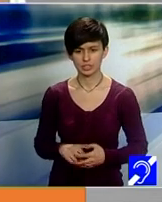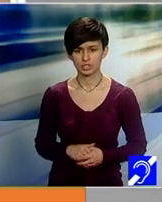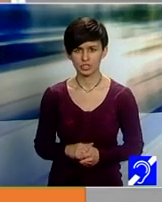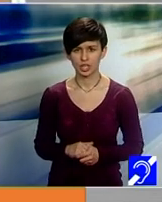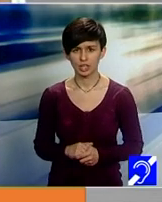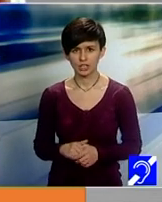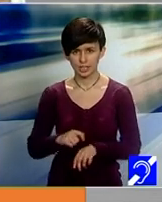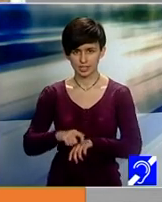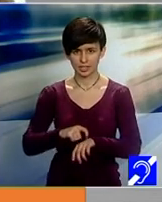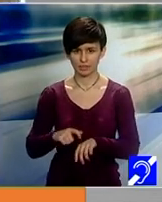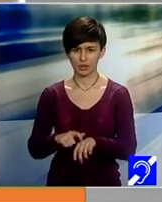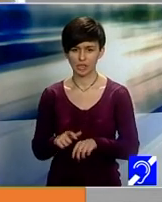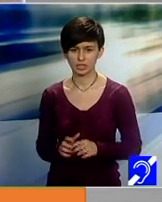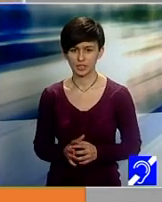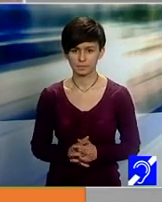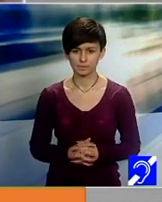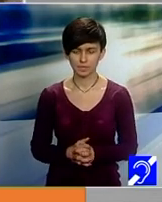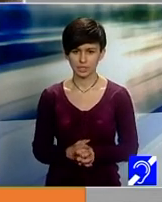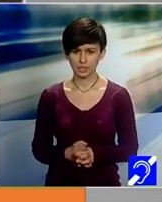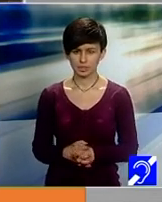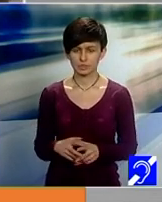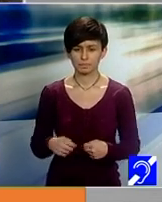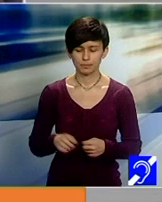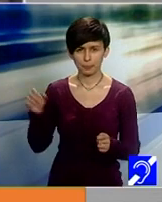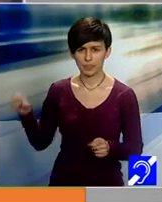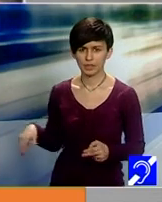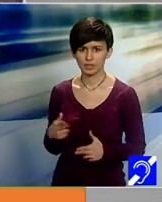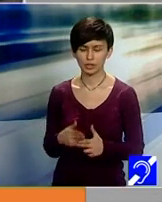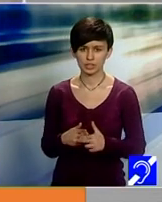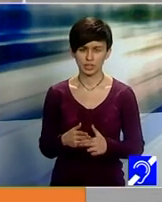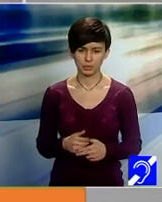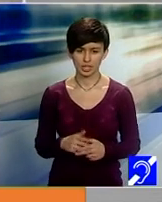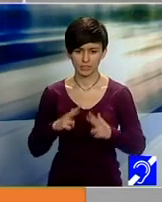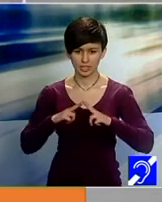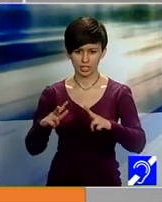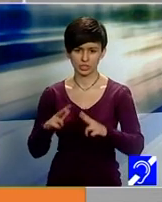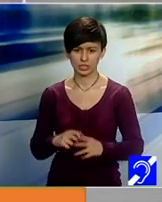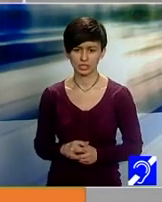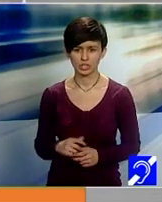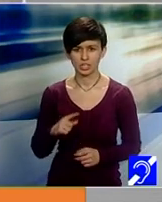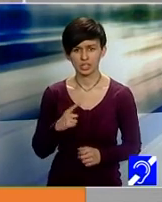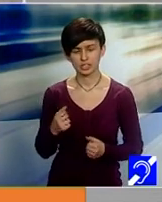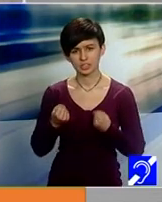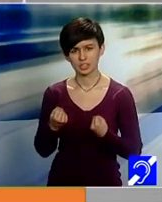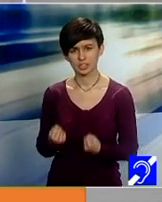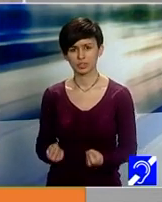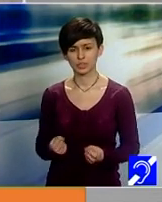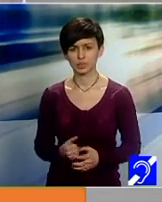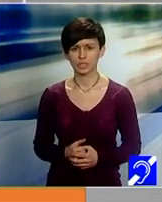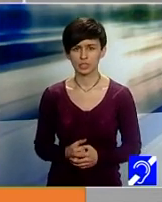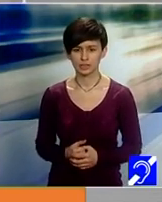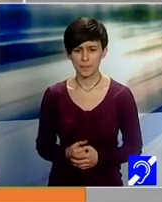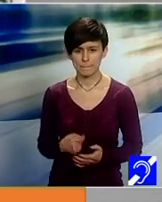mulți pacienți. Exact, pe toată paleta bolnavilor cronici se găsesc dificultăți în achiziționarea și găsirea